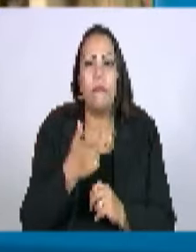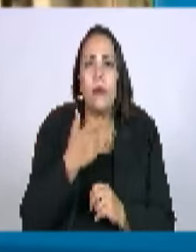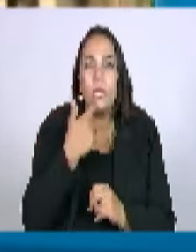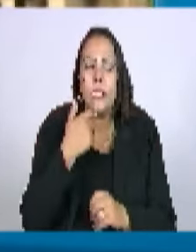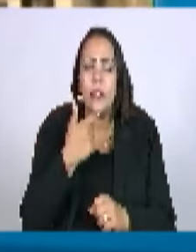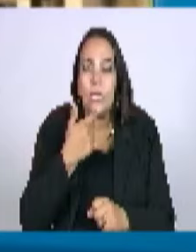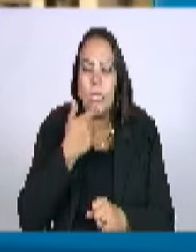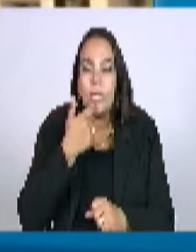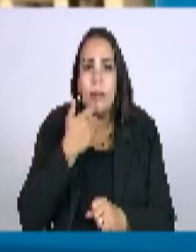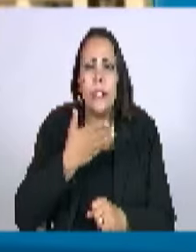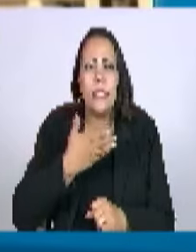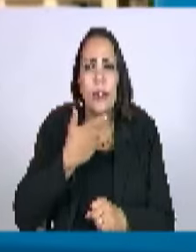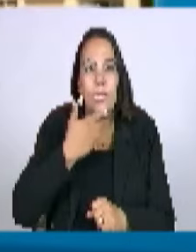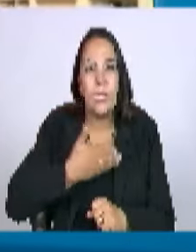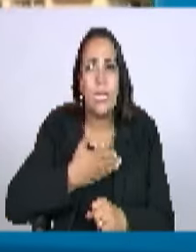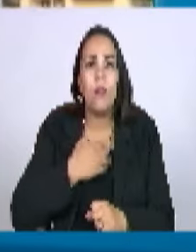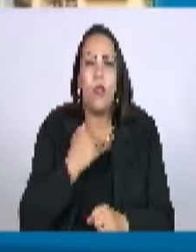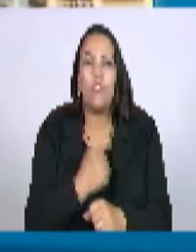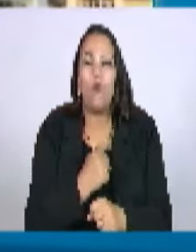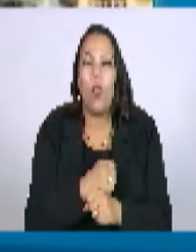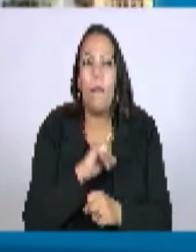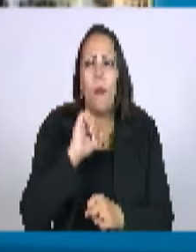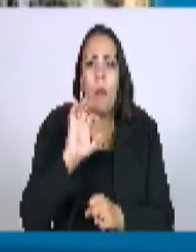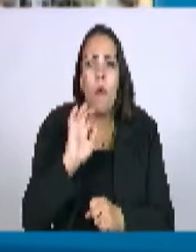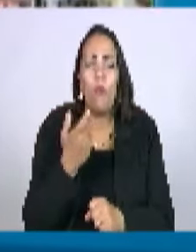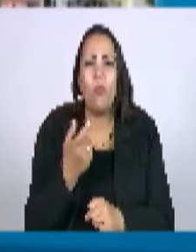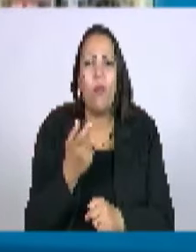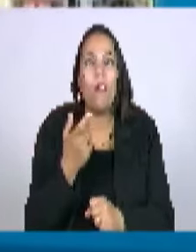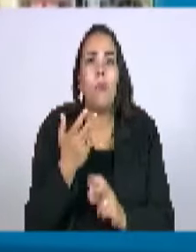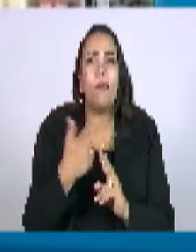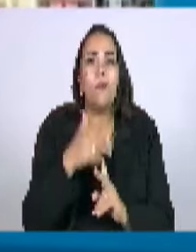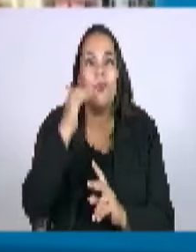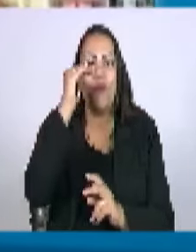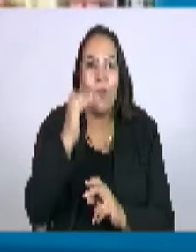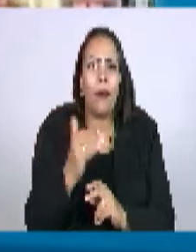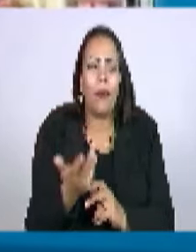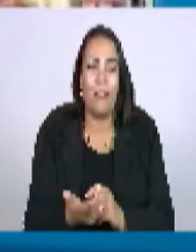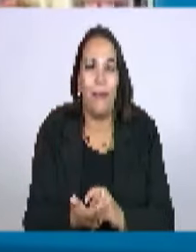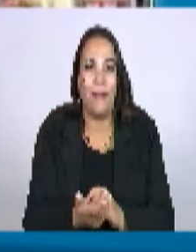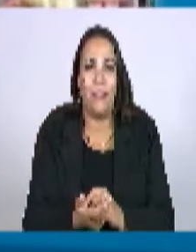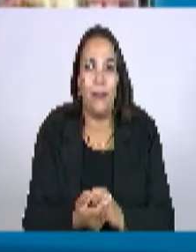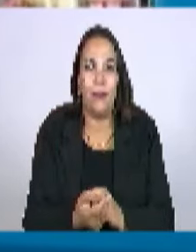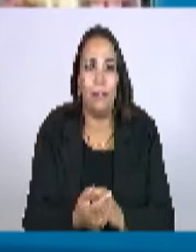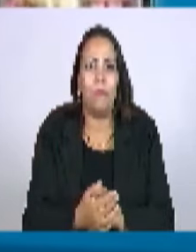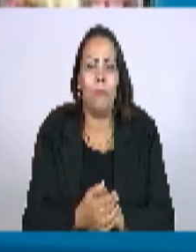العمل اصبحوا اقل مما هم عليه